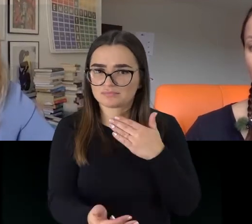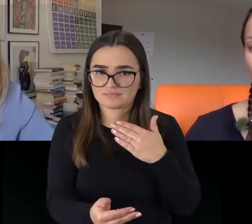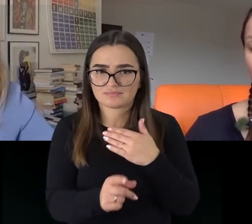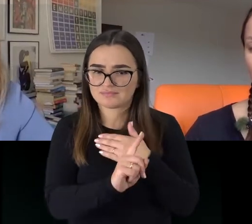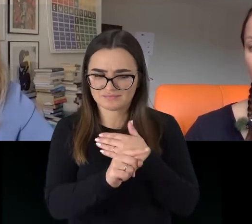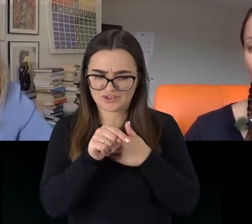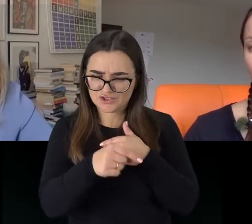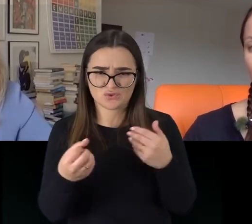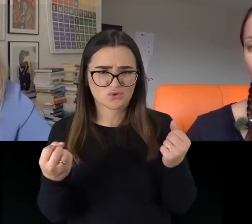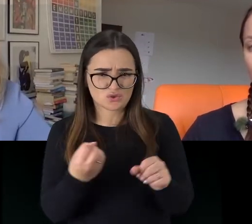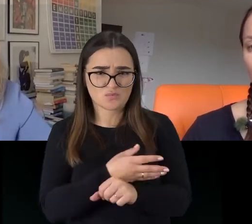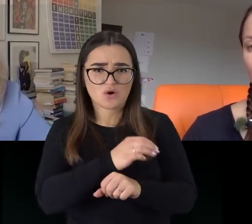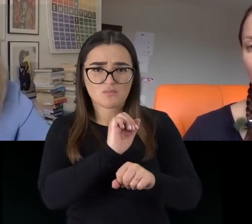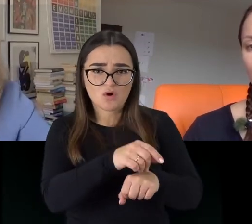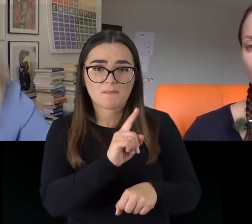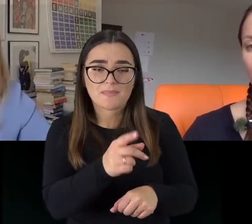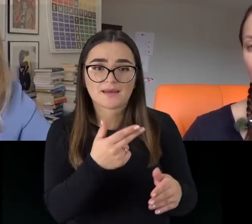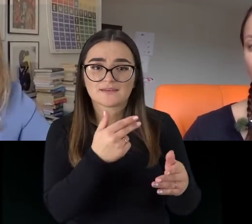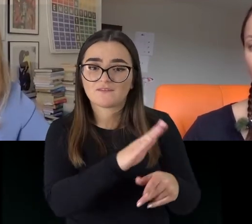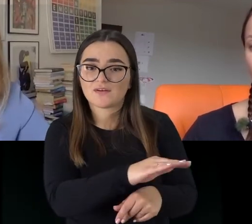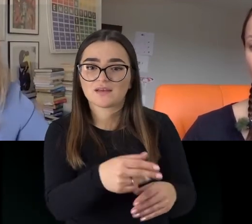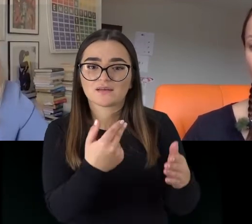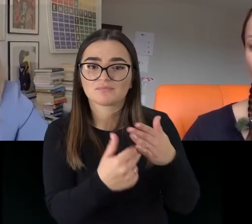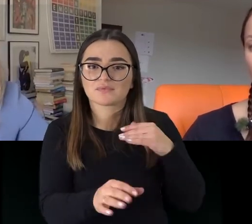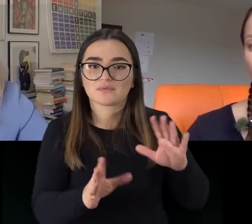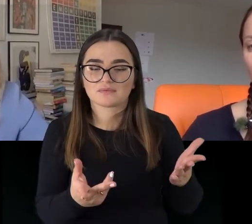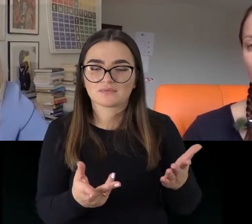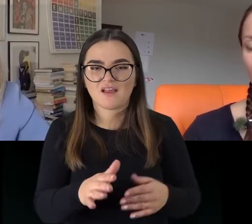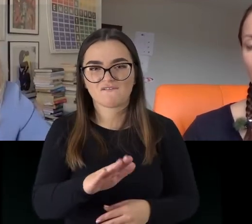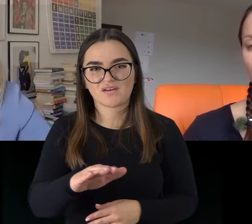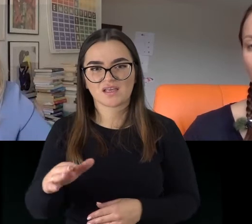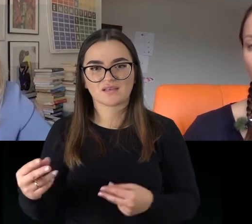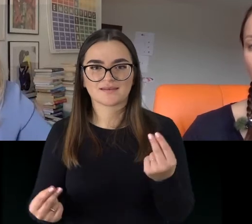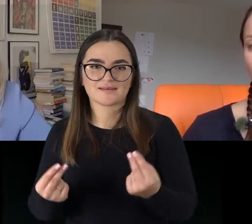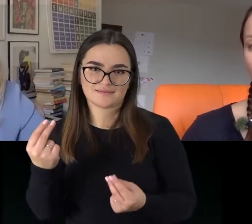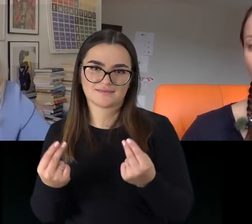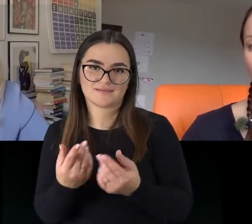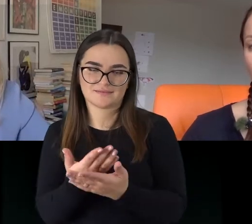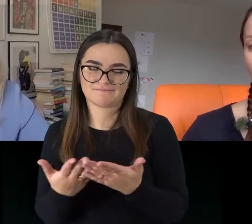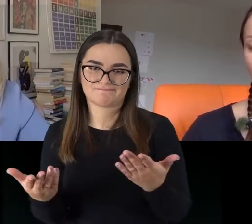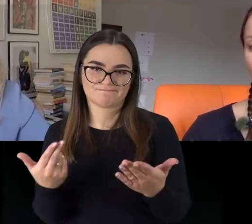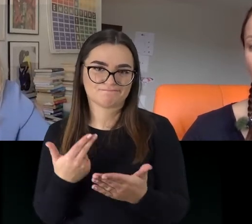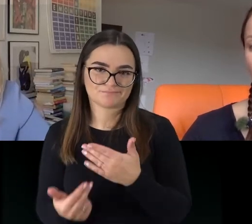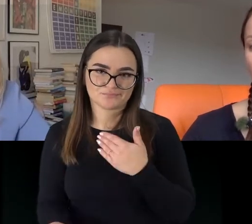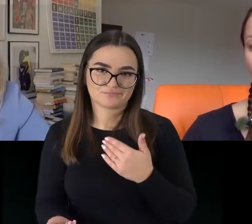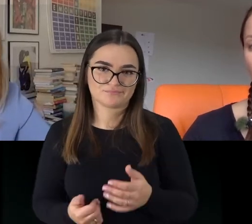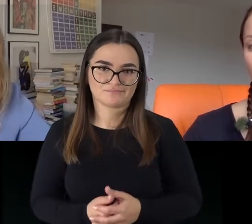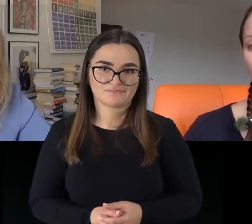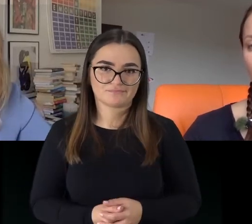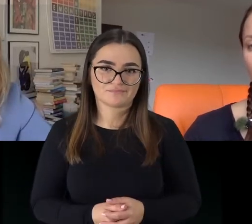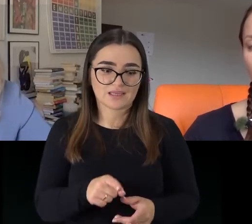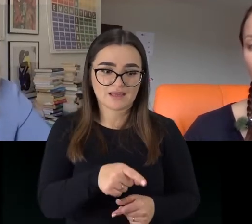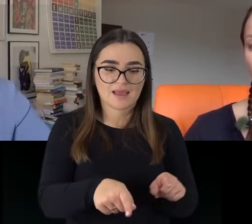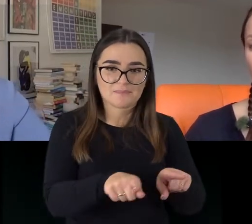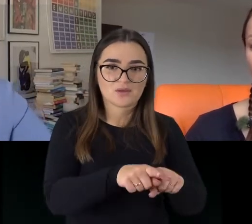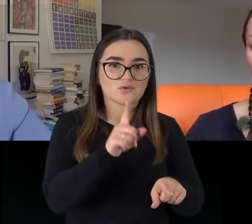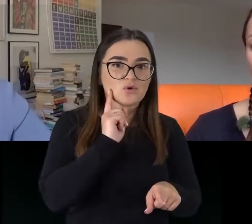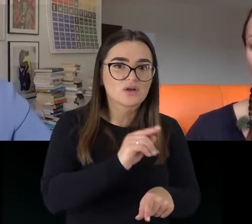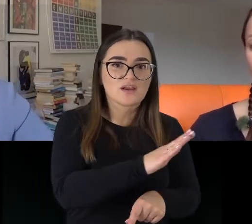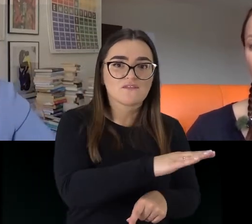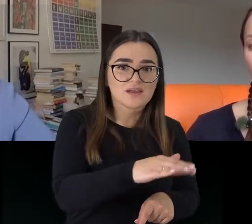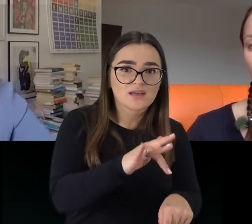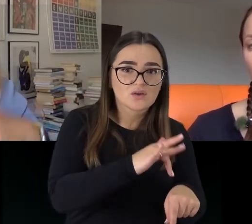po to per gyvenimą. Bet ko jie netenka, tai jie netenka vaikystės. Nes tai vietoj to, kad būtų vaikai, jie tampa